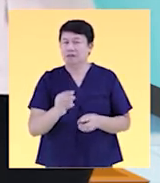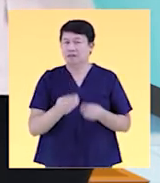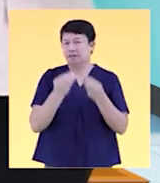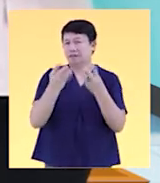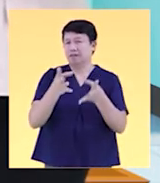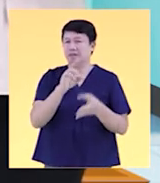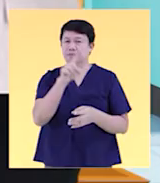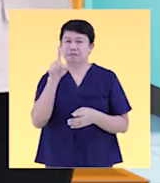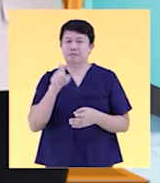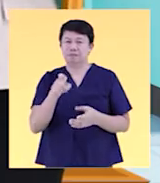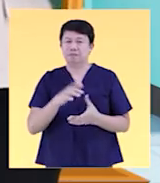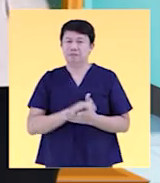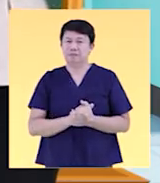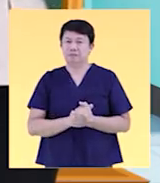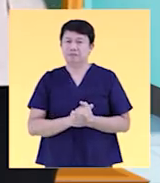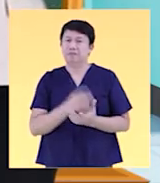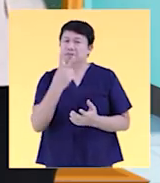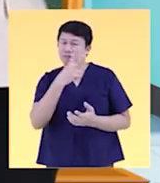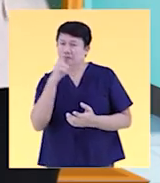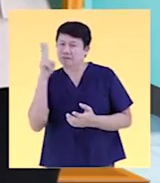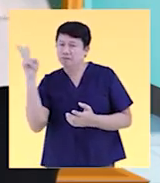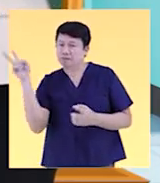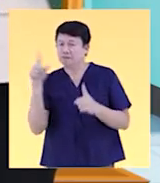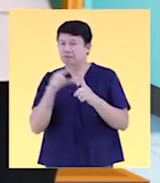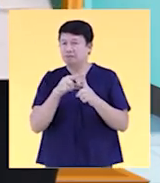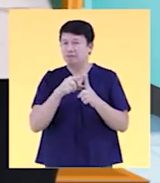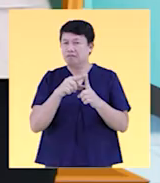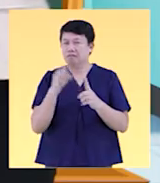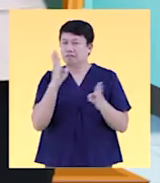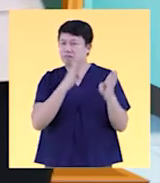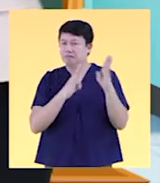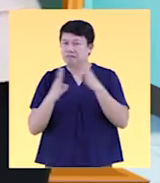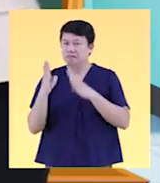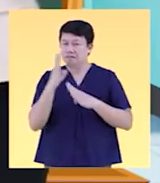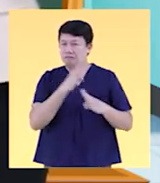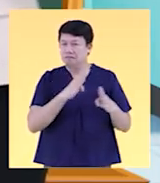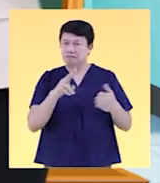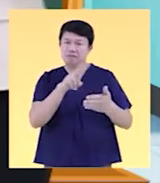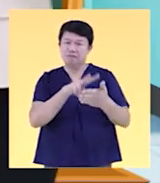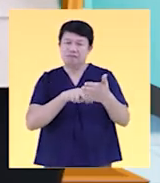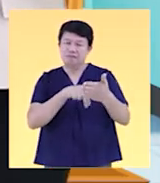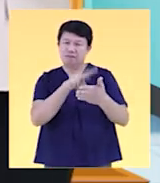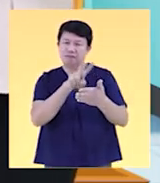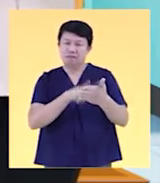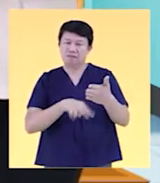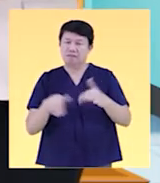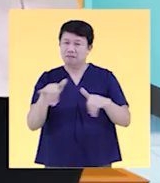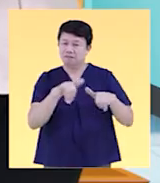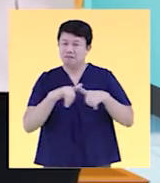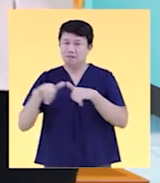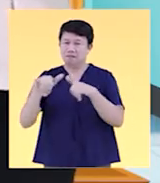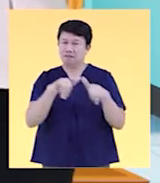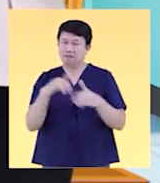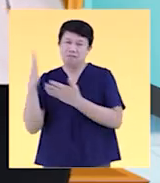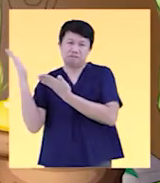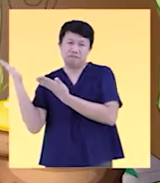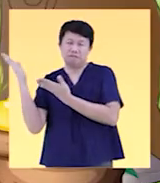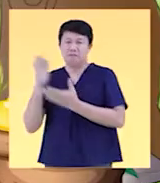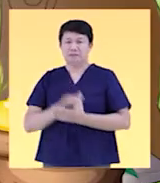what are given? Tignan ang word problem na ito. Basahin natin ang sabay-sabay, mga